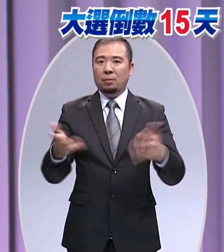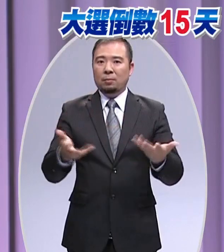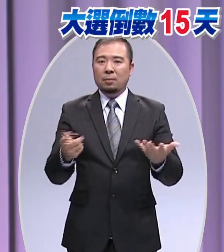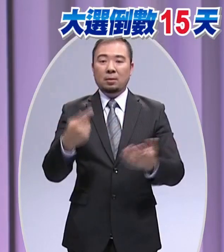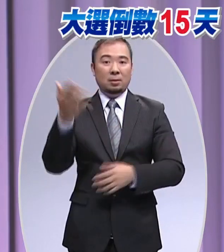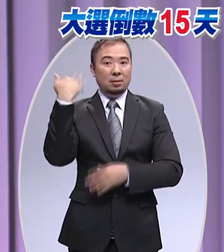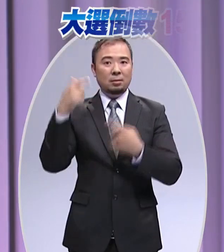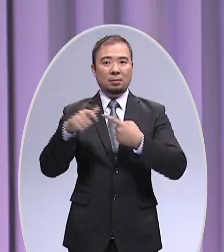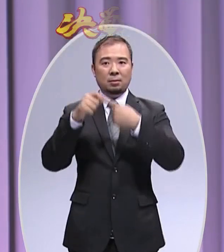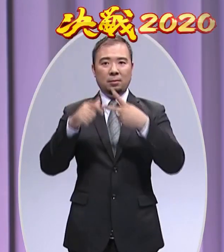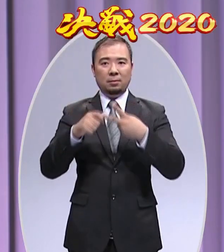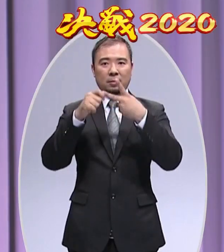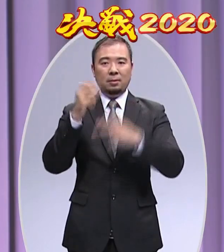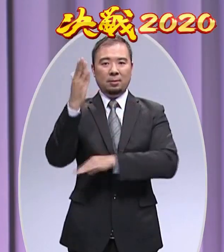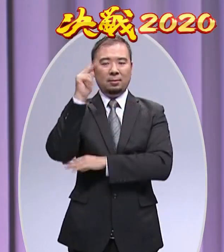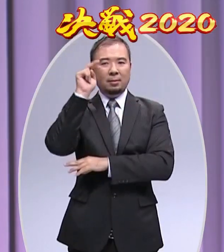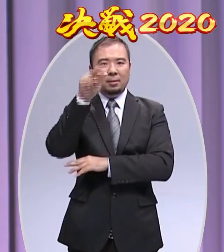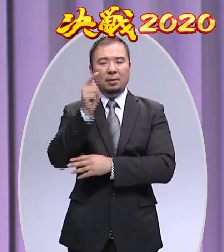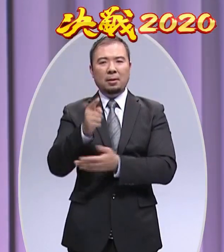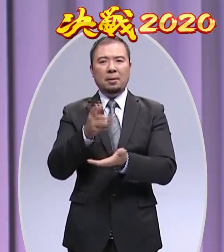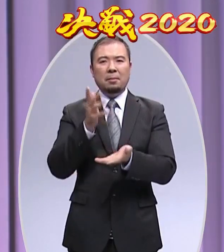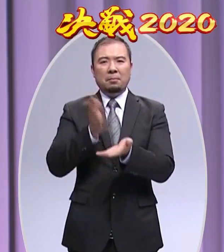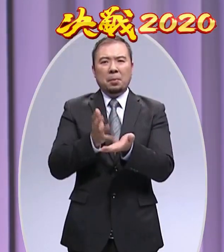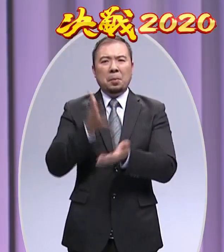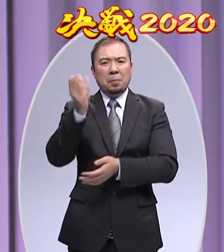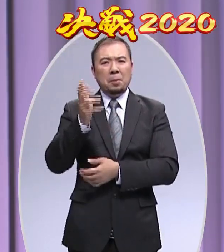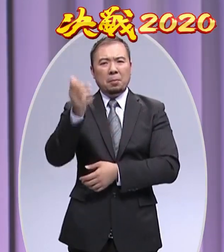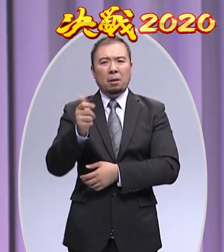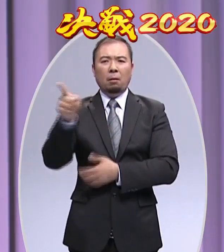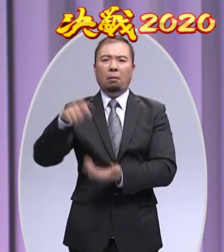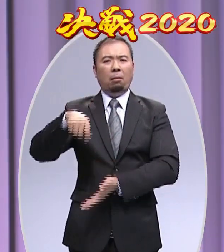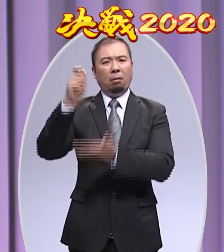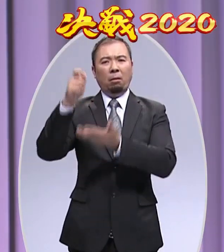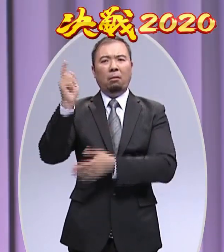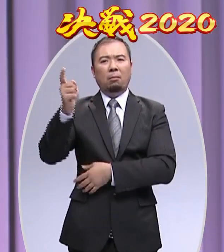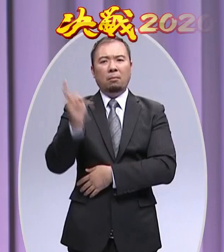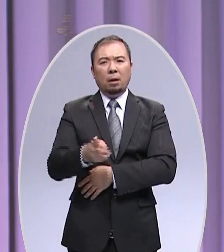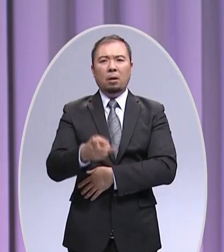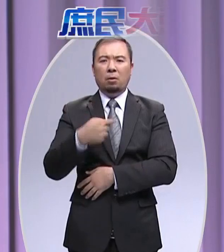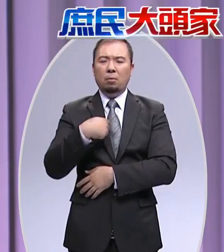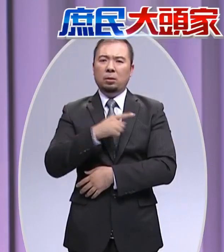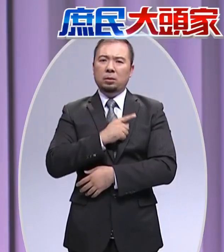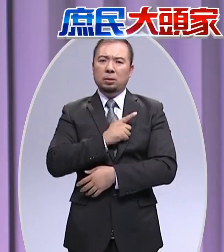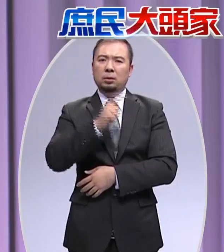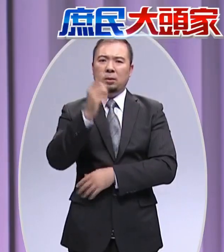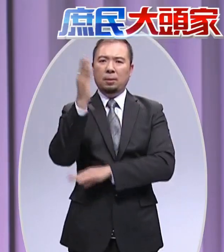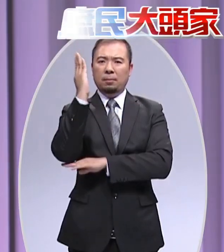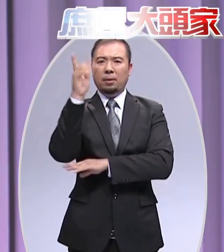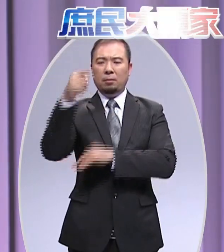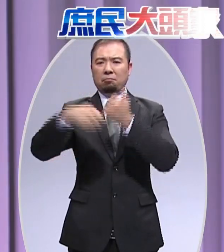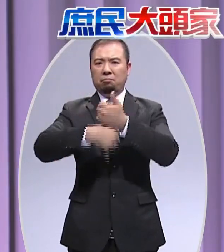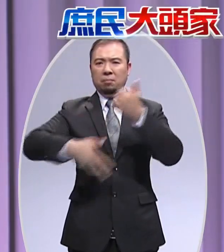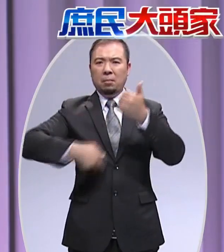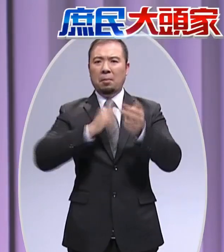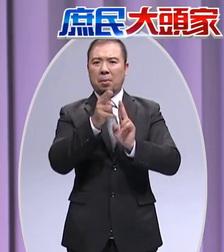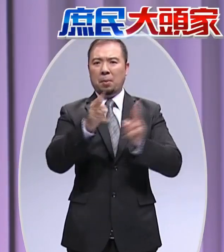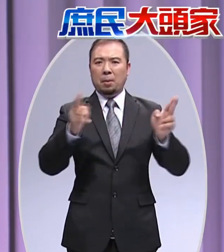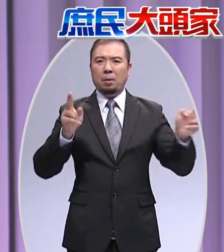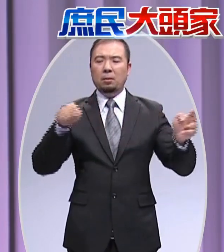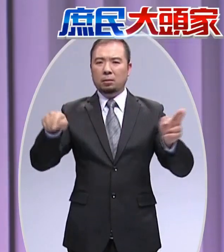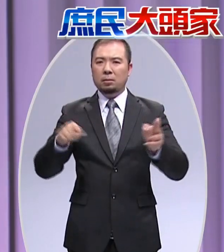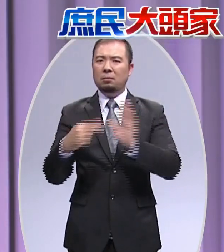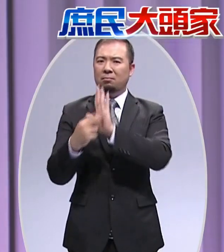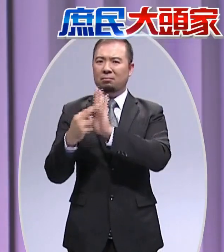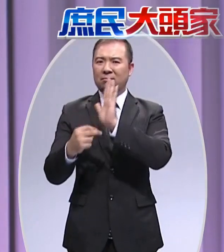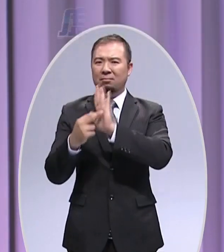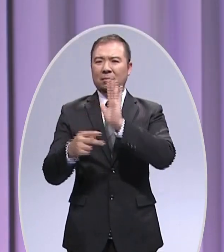我们的政见发表你都讲过了，我们也都解释过了，也动用各部会跟你解释过了，我也在场都跟你解释过了，